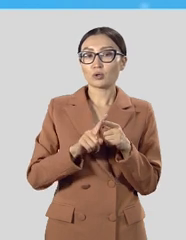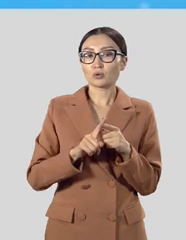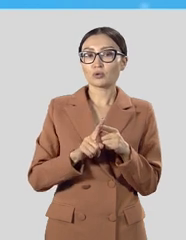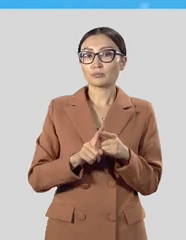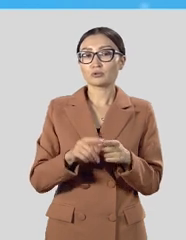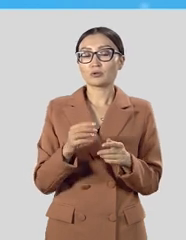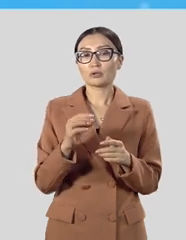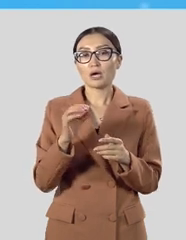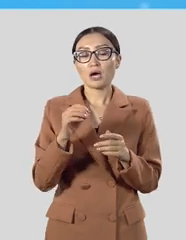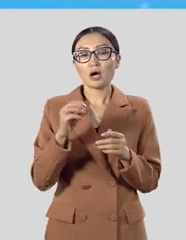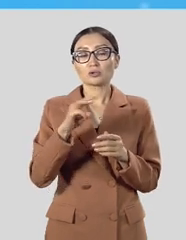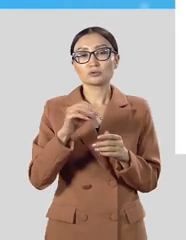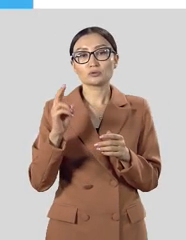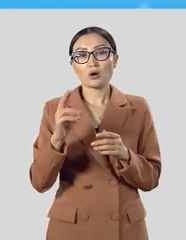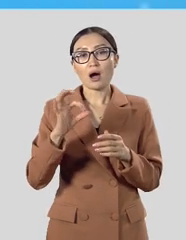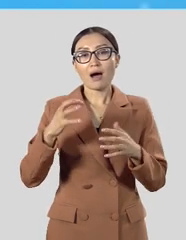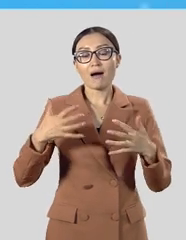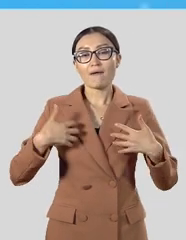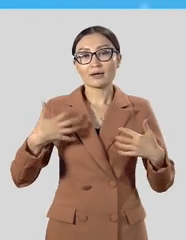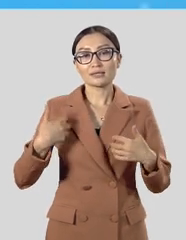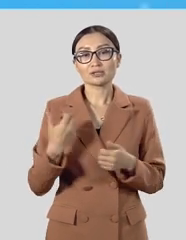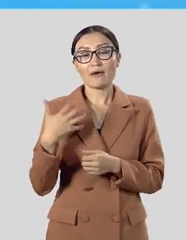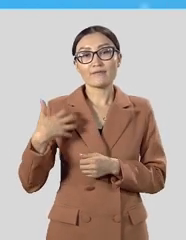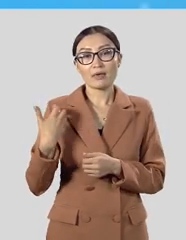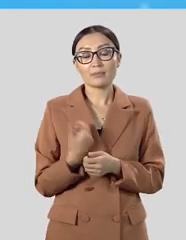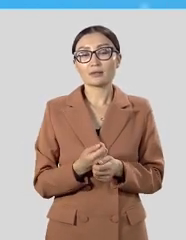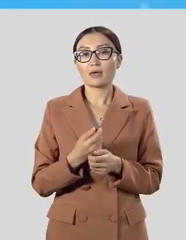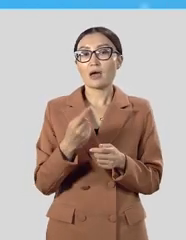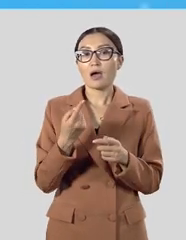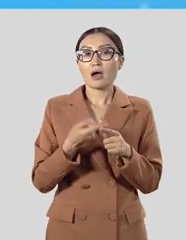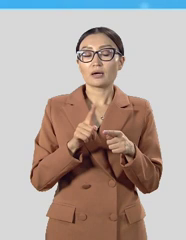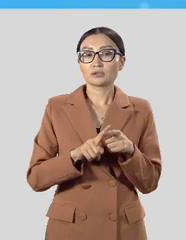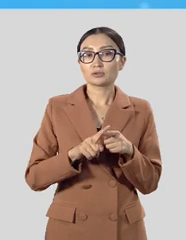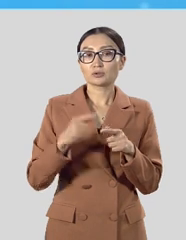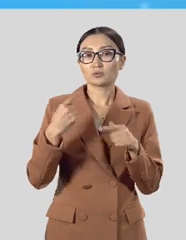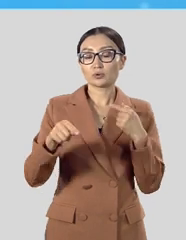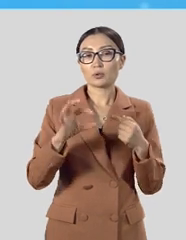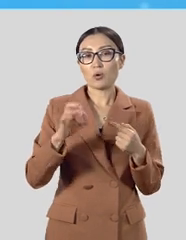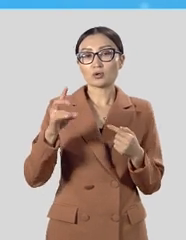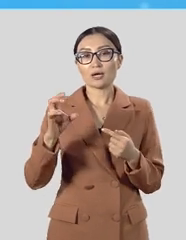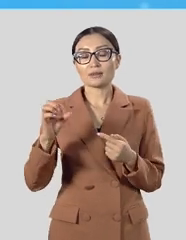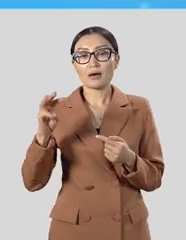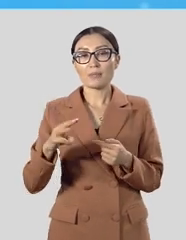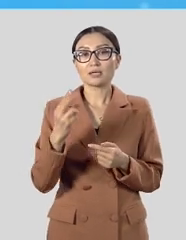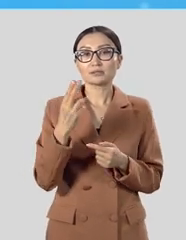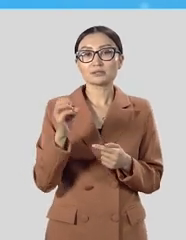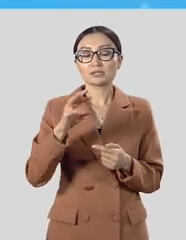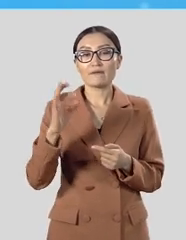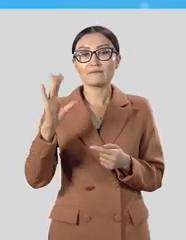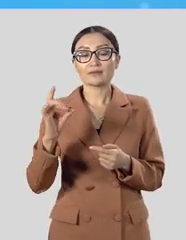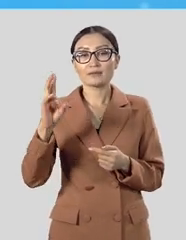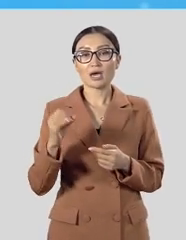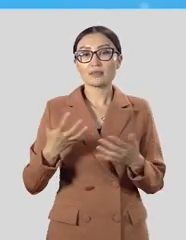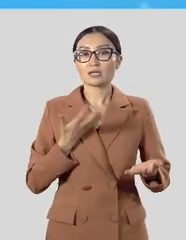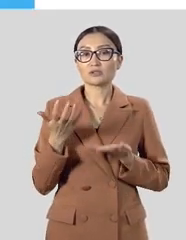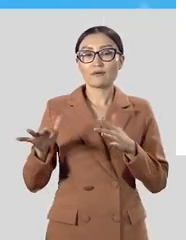идет нисходящий ток органических веществ, передвигаются от листьев к другим органам. Световидные трубки – это живые